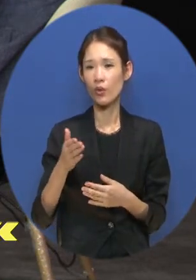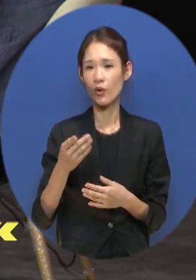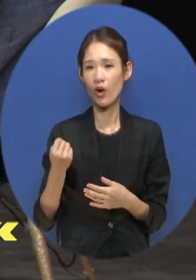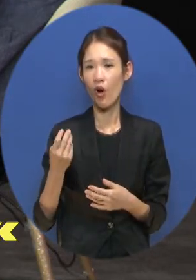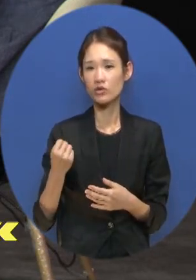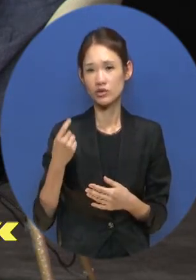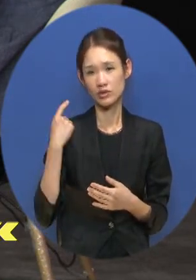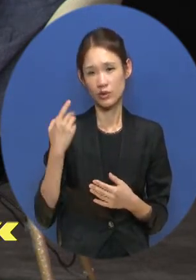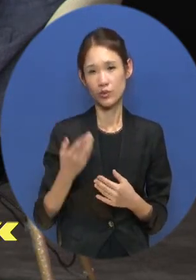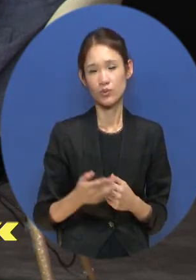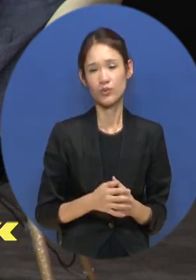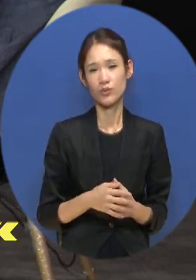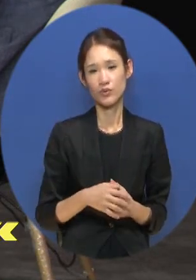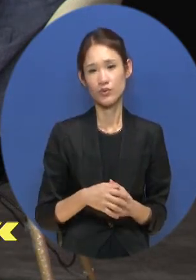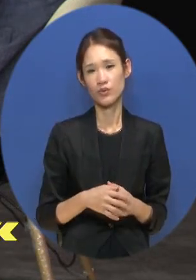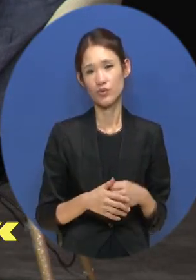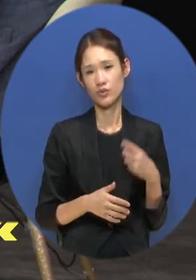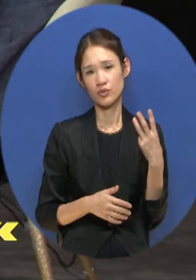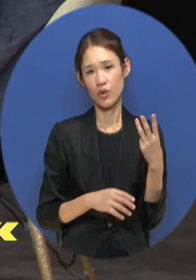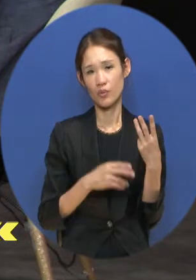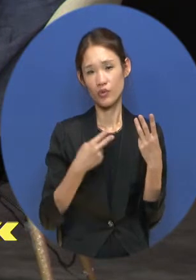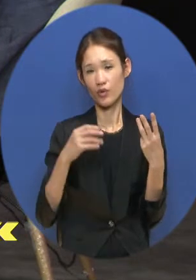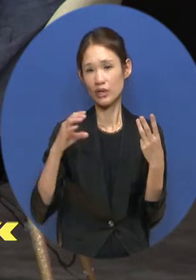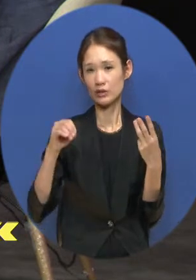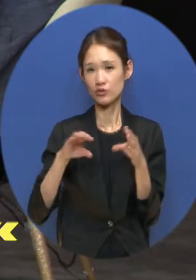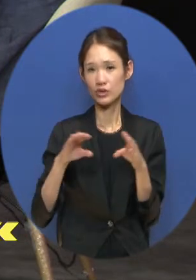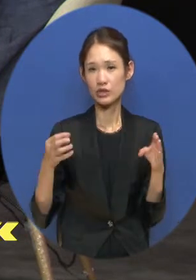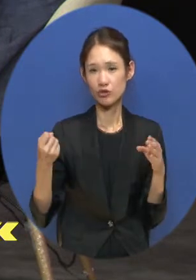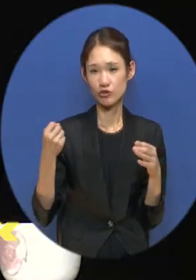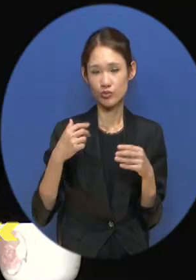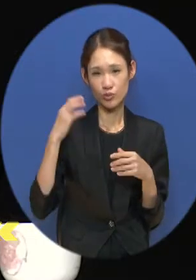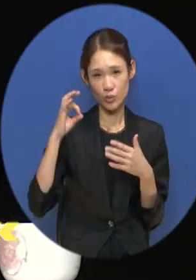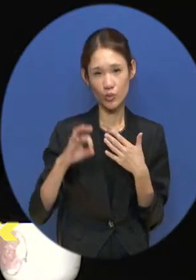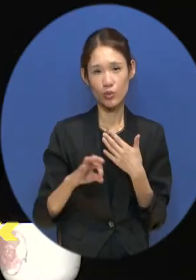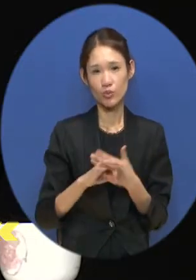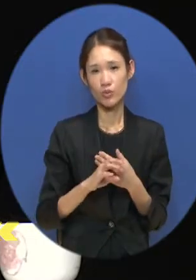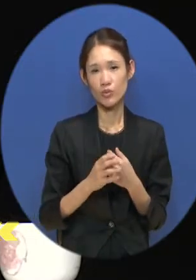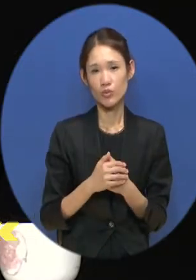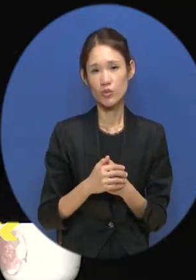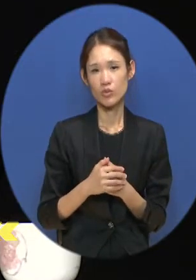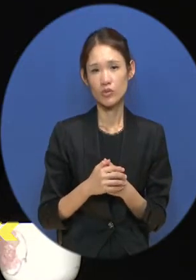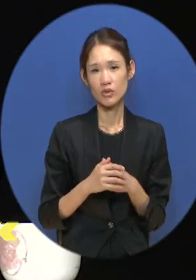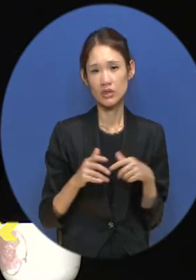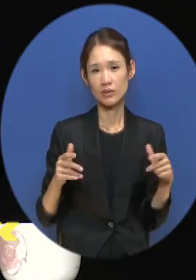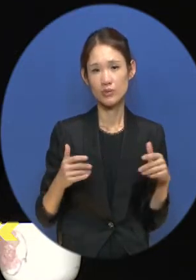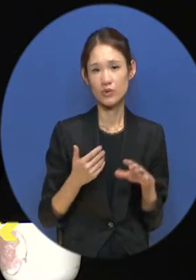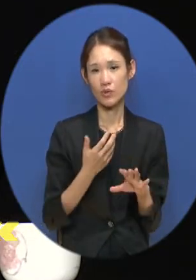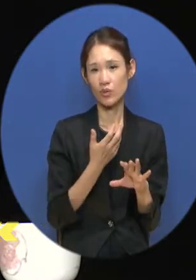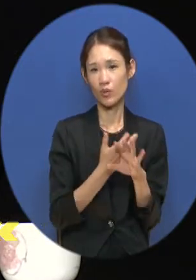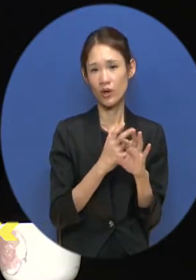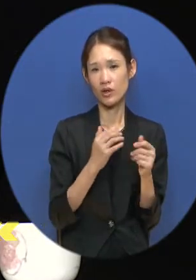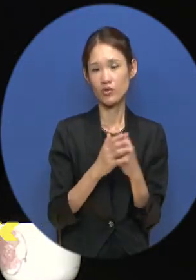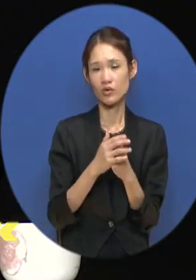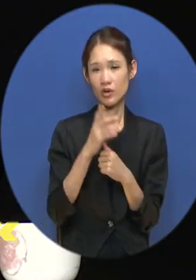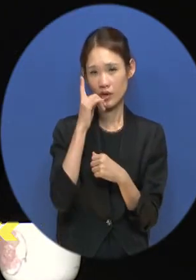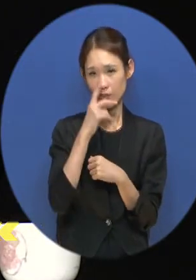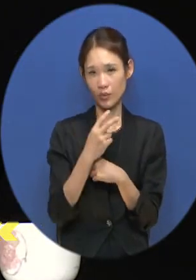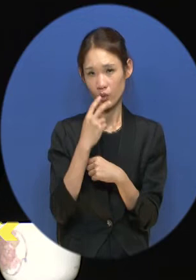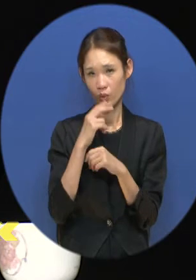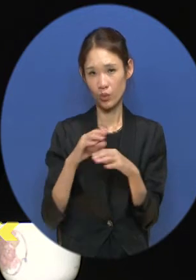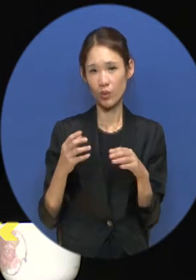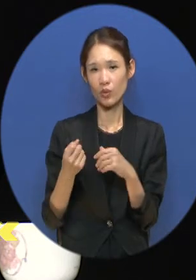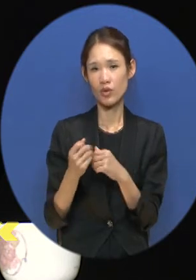정도인가요? 아까 WHO 기준에 우리가 있는 것은 이제 일반적으로 외기에 있어서의 미세먼지